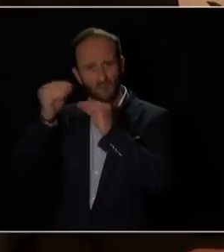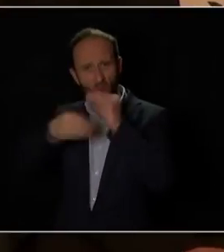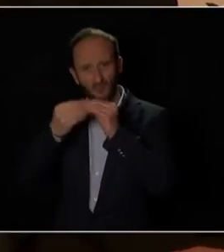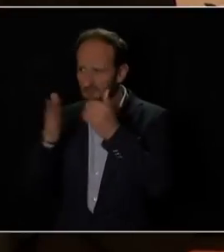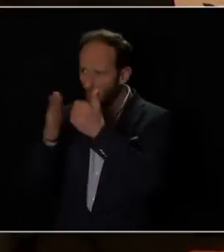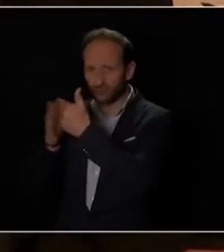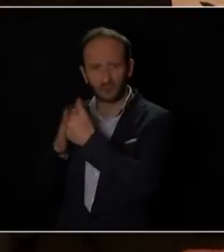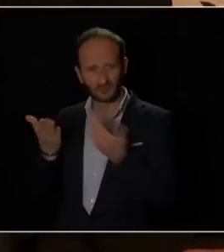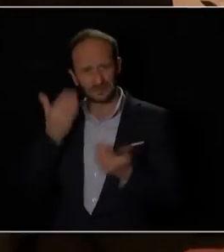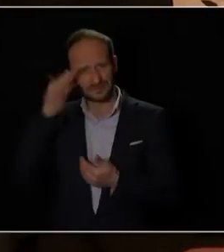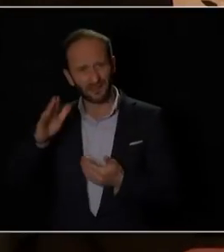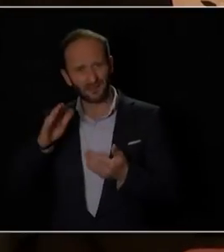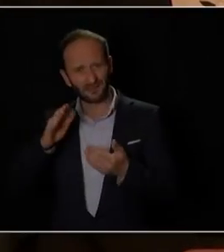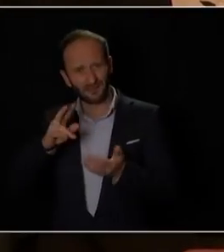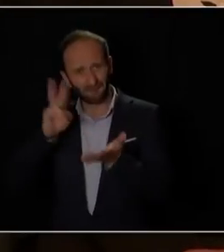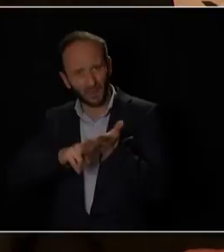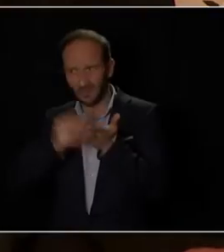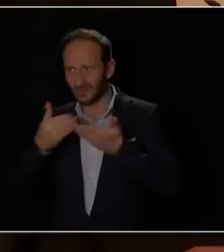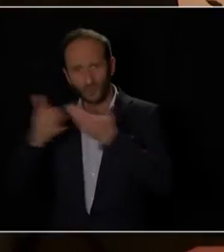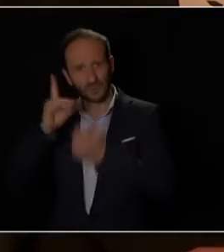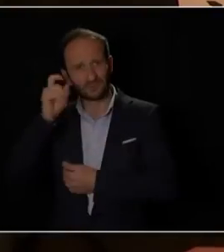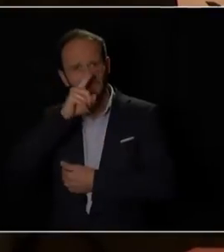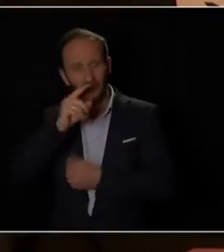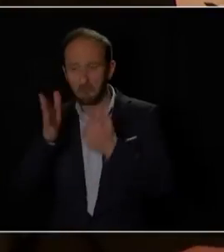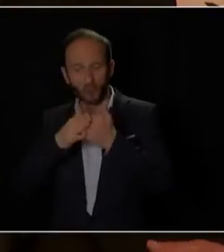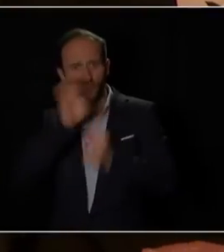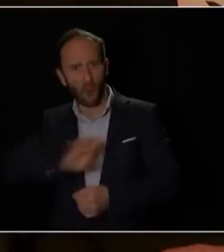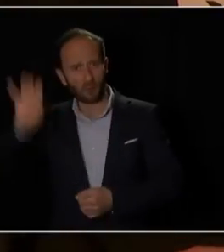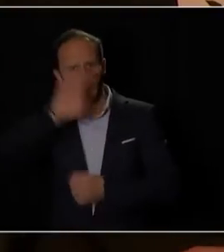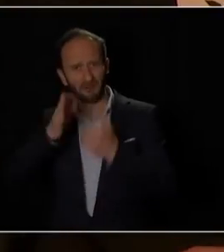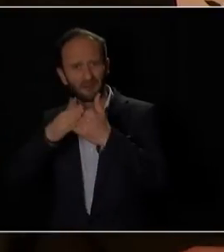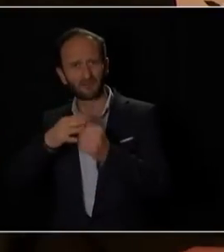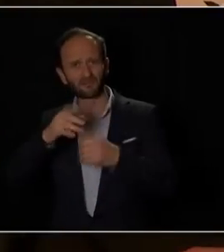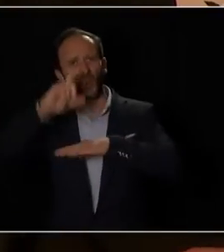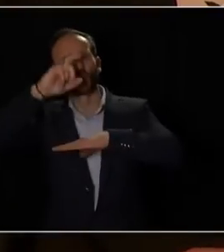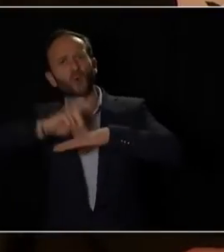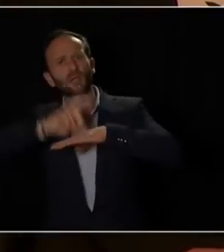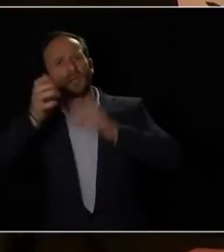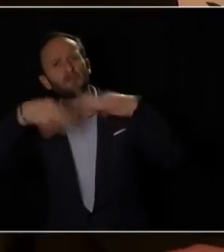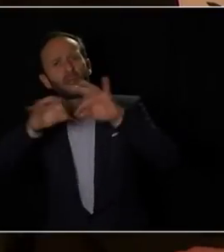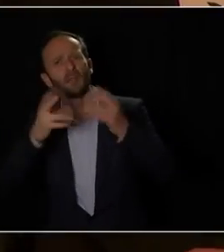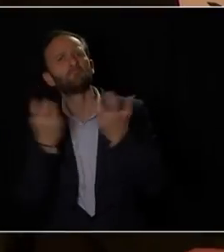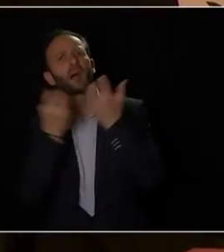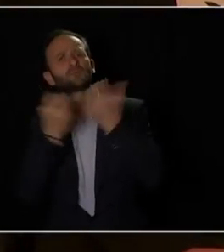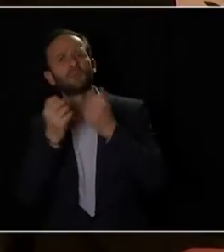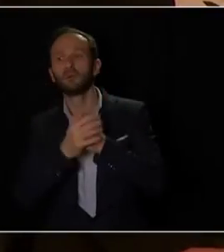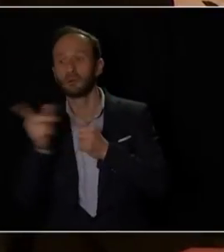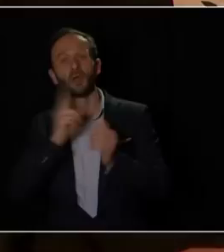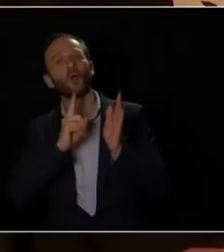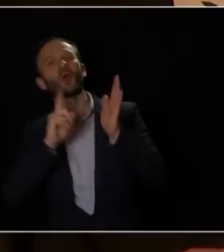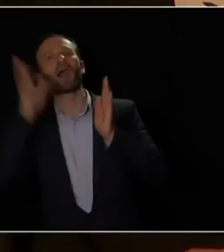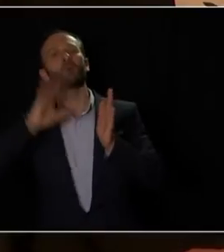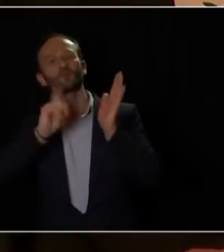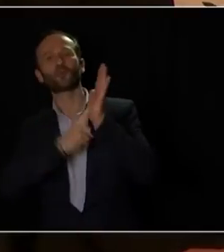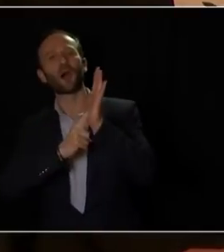nous pour se rendre compte de la réalité. Aux portes de l'Europe, la Turquie, par exemple, qui accorda le droit de vote à ses